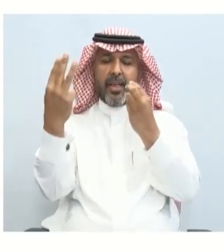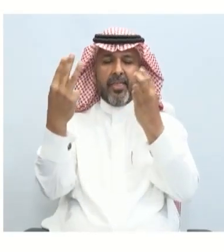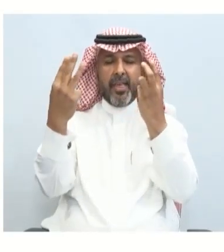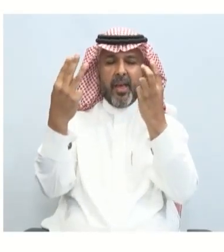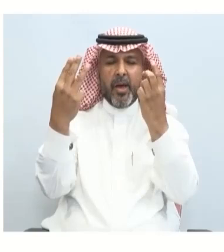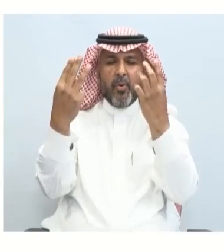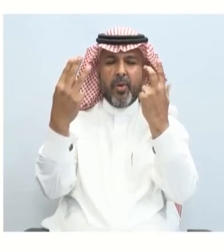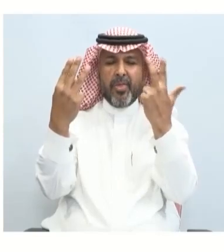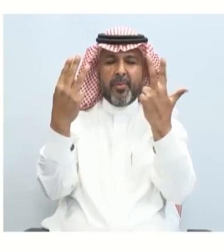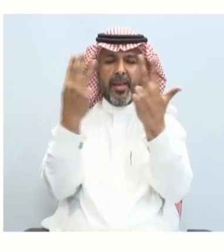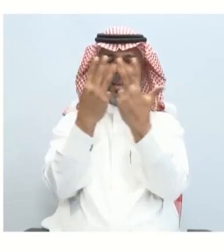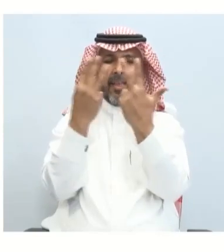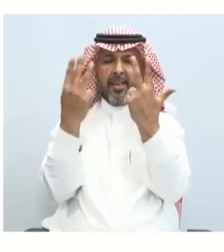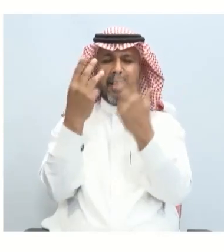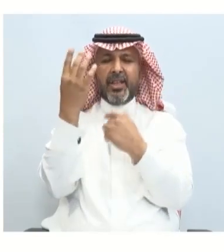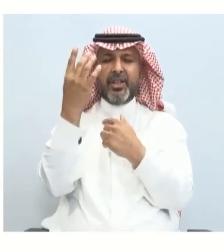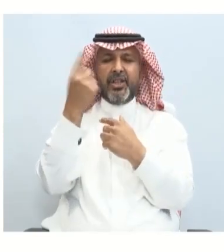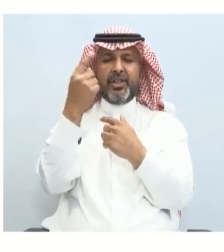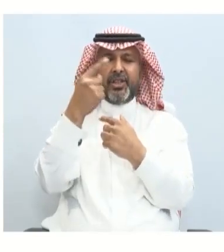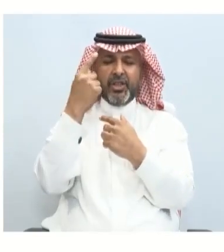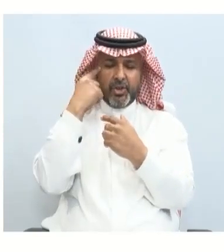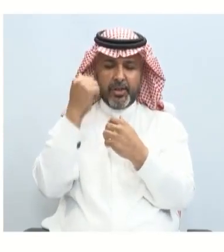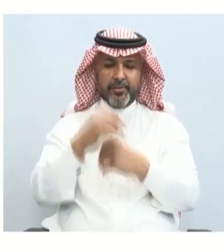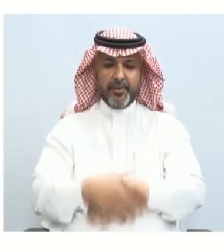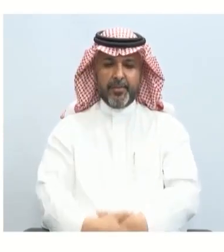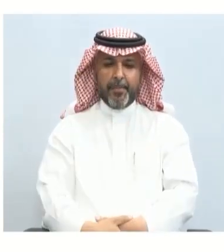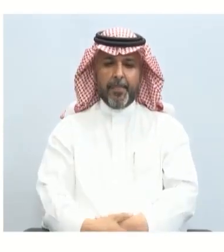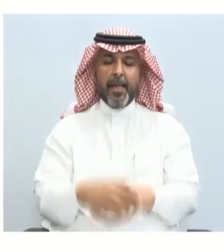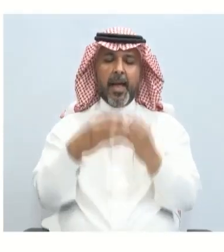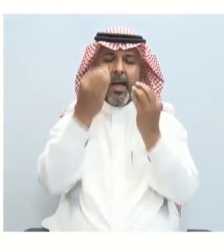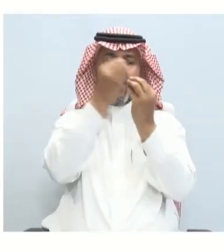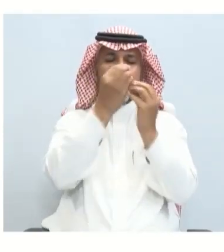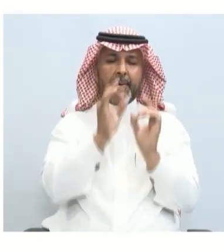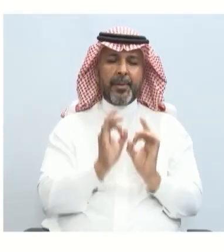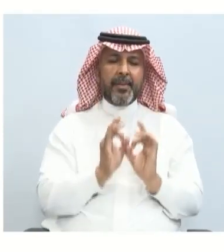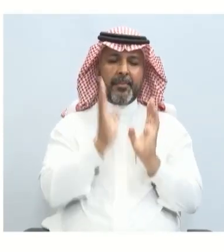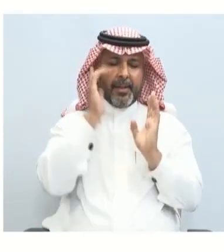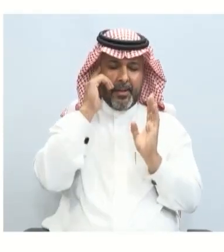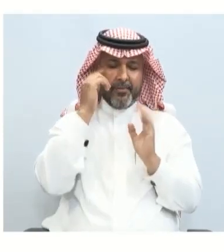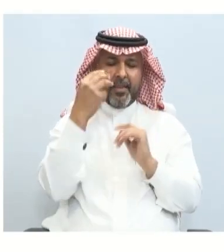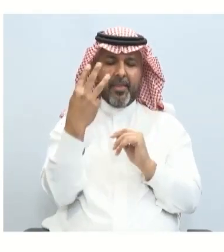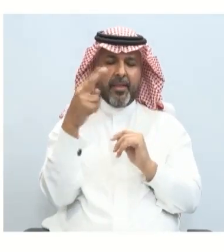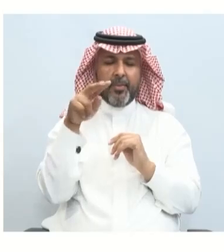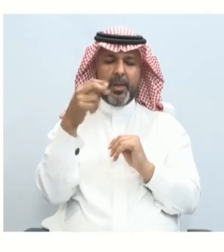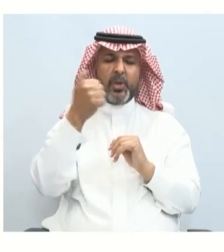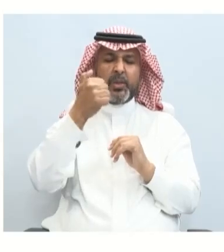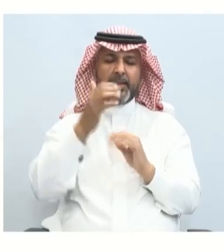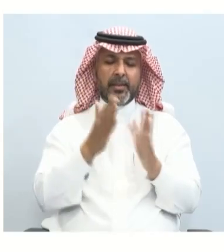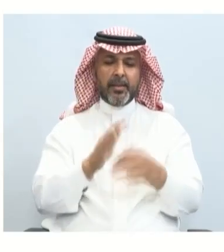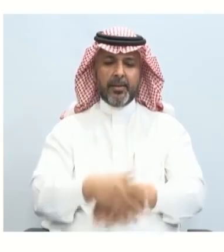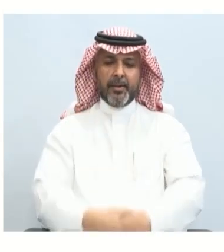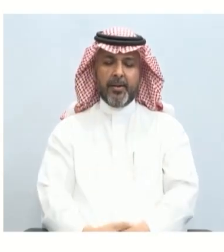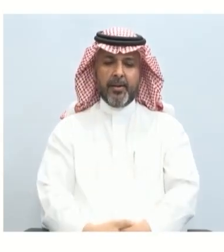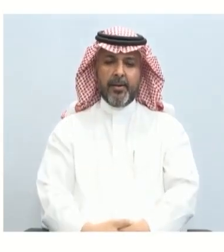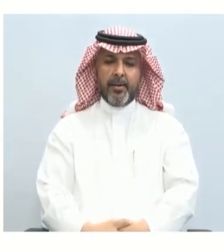2 باي اللي هي 360 فانا راح استبعدها دائما استبعد مضاعفات ال 36 وشوف الزاويه